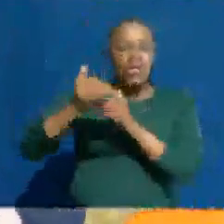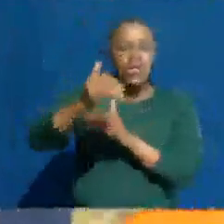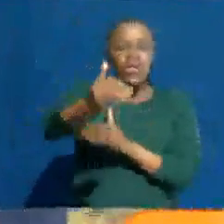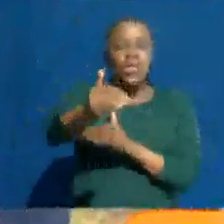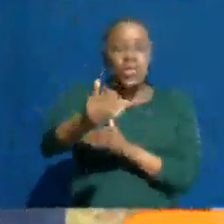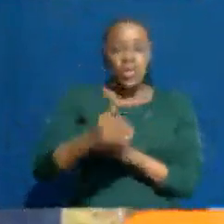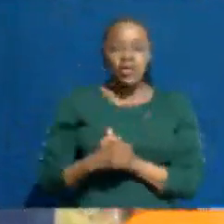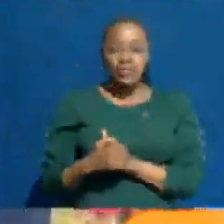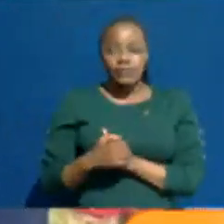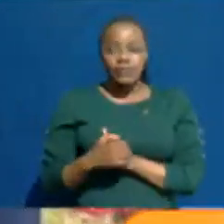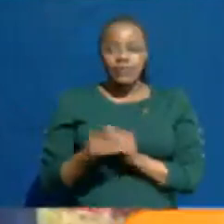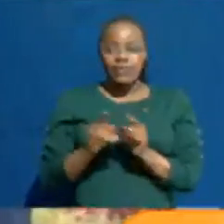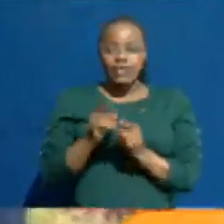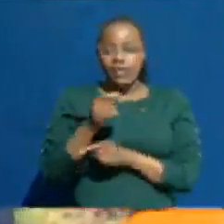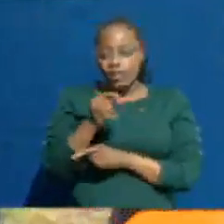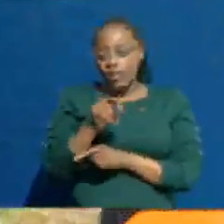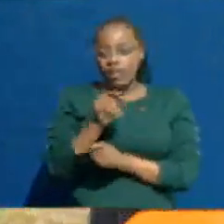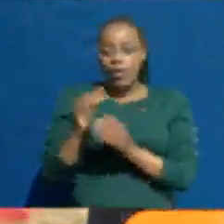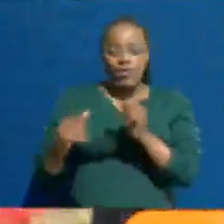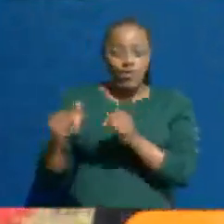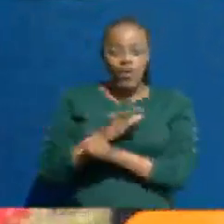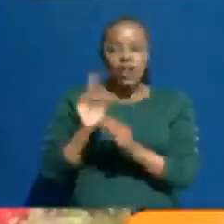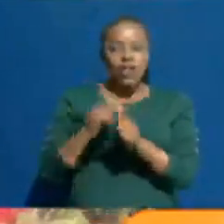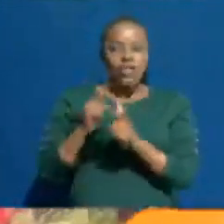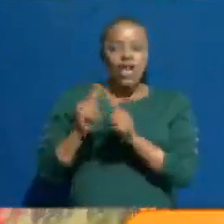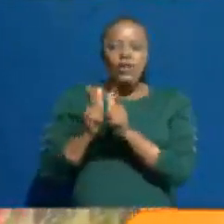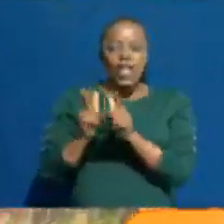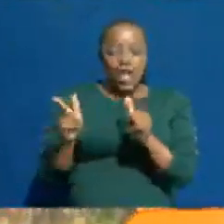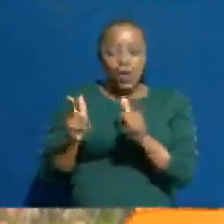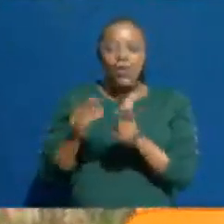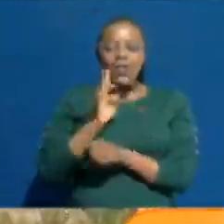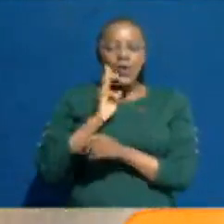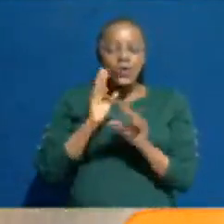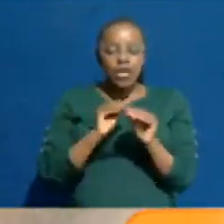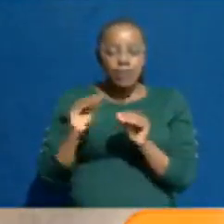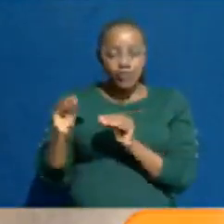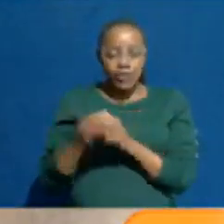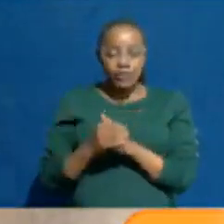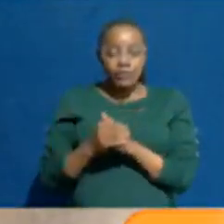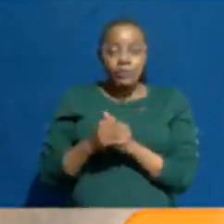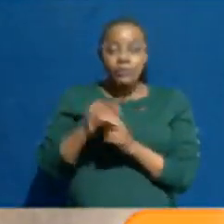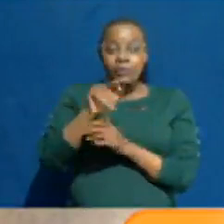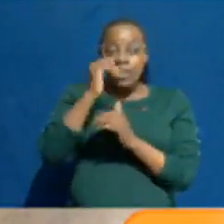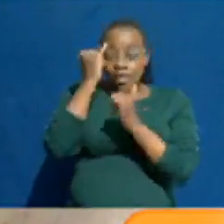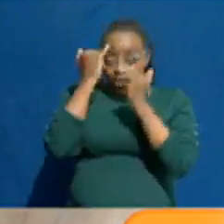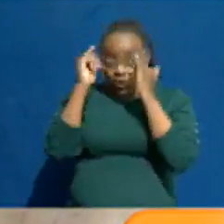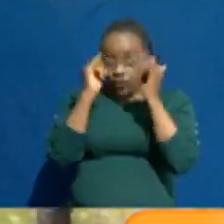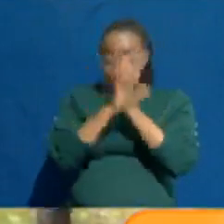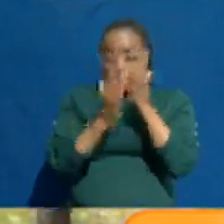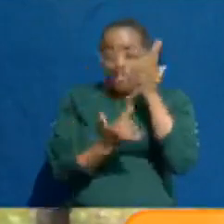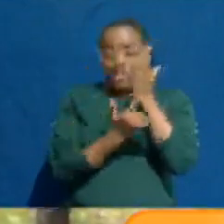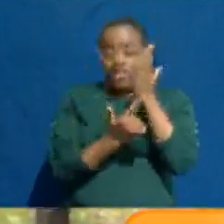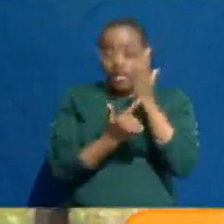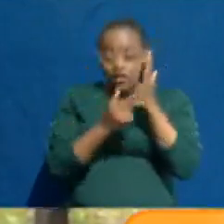this tower to breathe, then now we release this. Katika sekta ya ubunifu na teknolojia